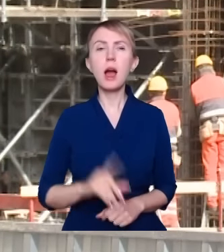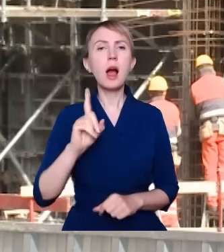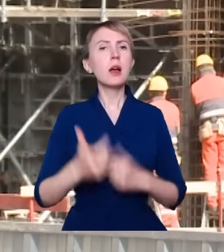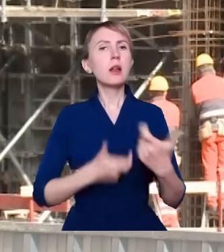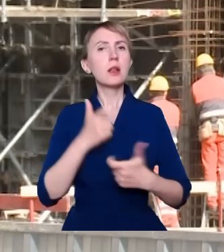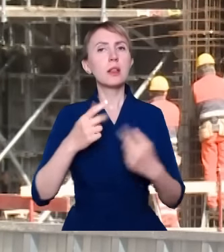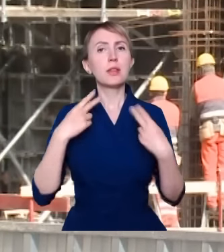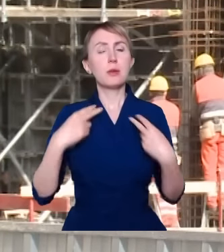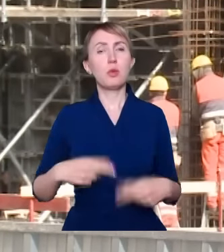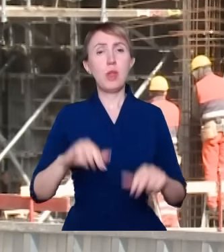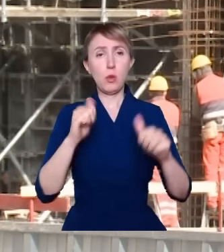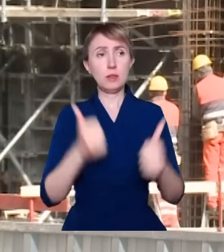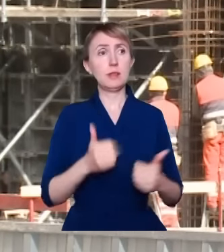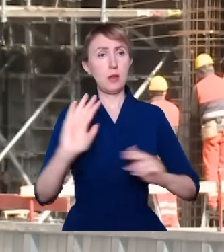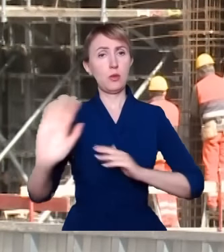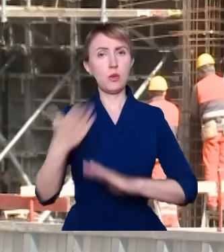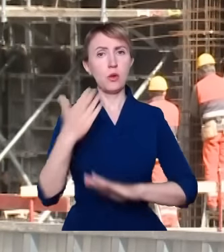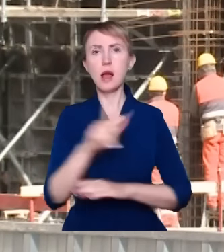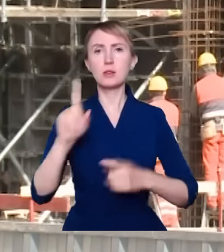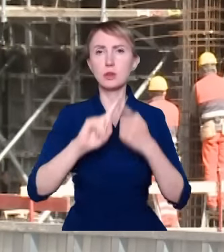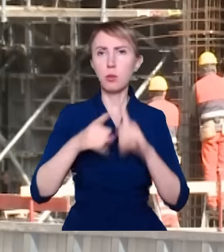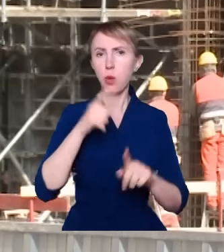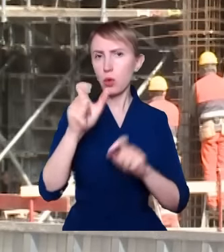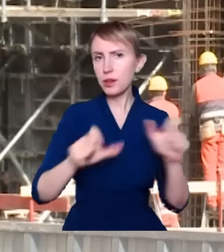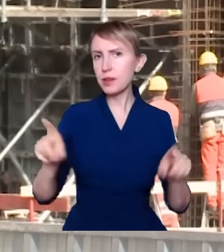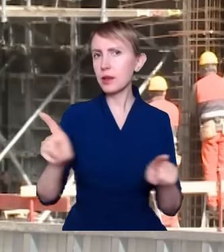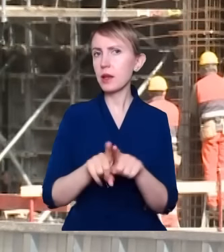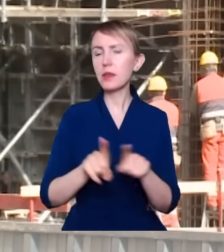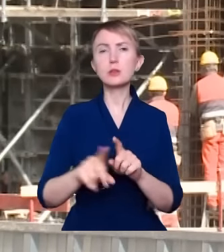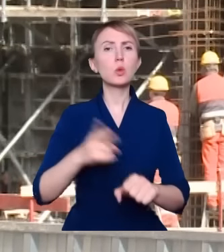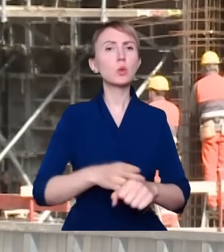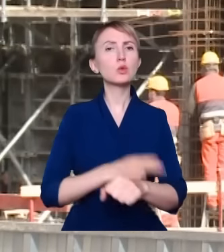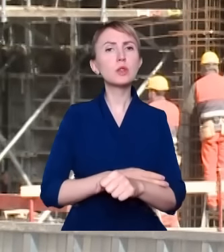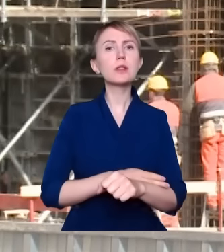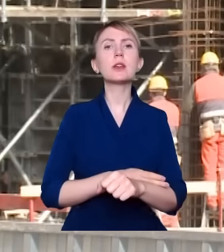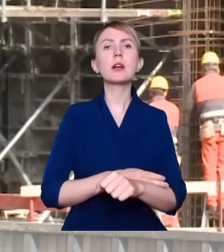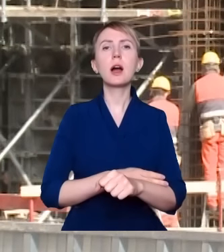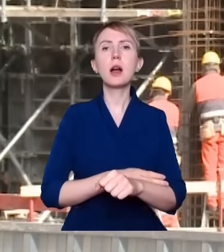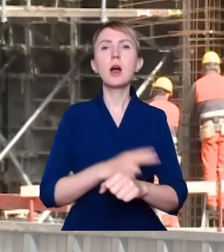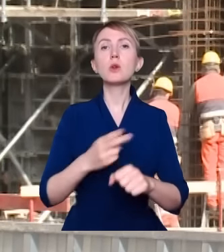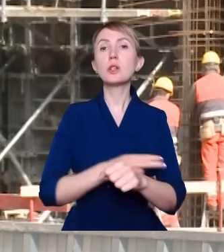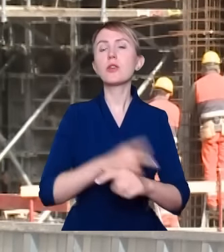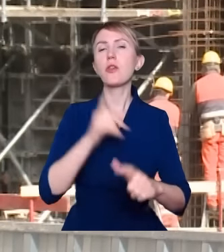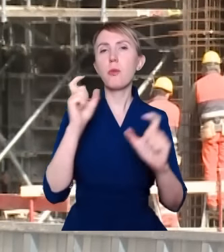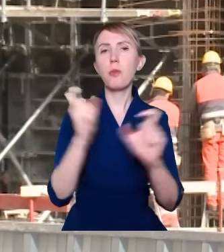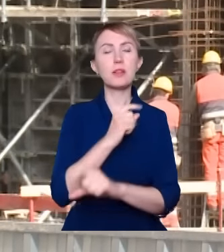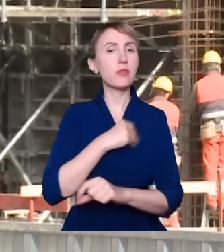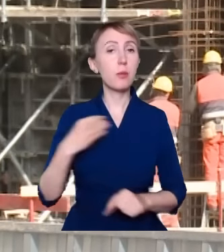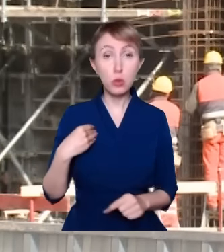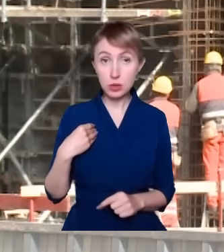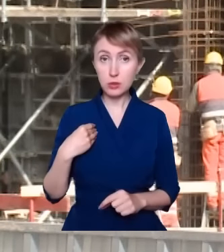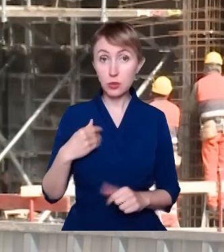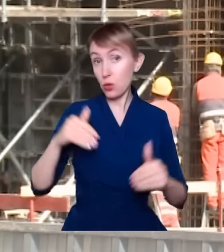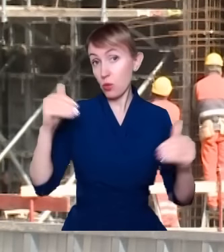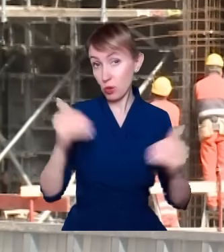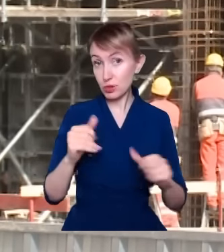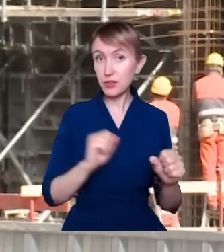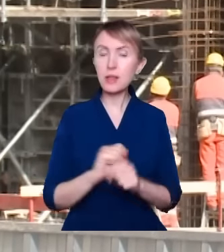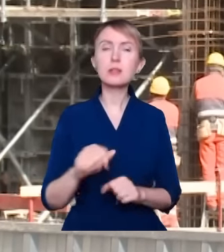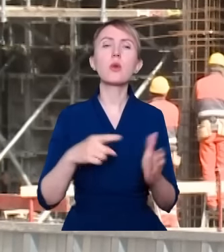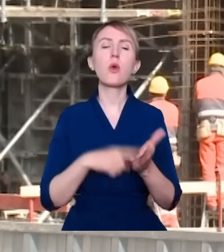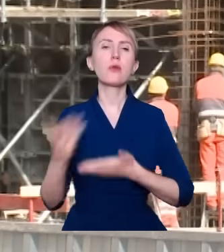Stanu każdego polityka, ale także urzędnika, wysokiego urzędnika w państwie polskim jest teoretycznie możliwe. I taki wniosek